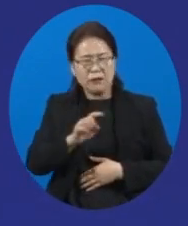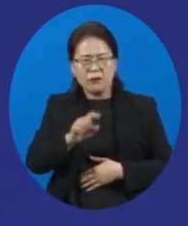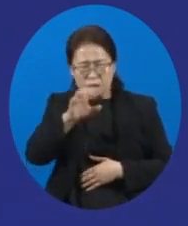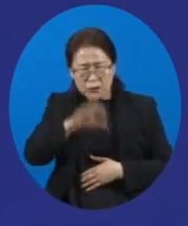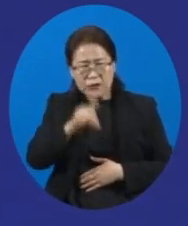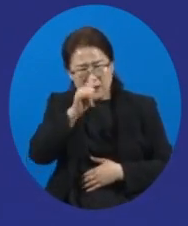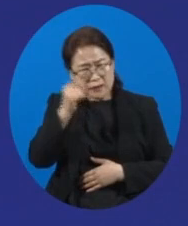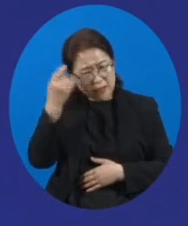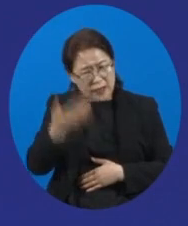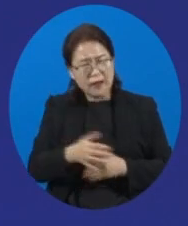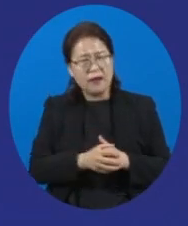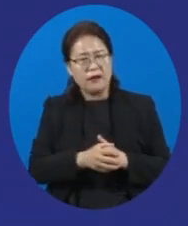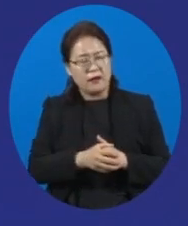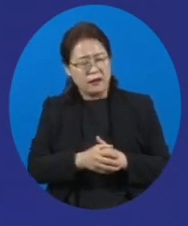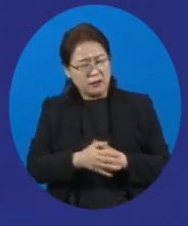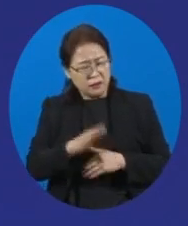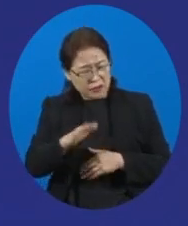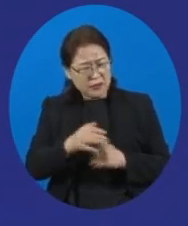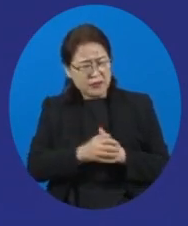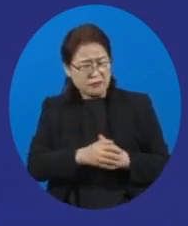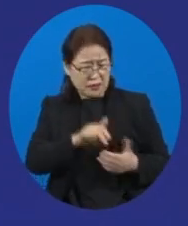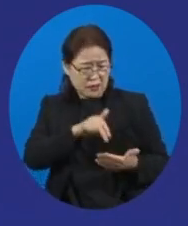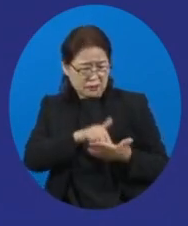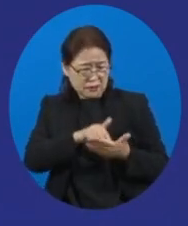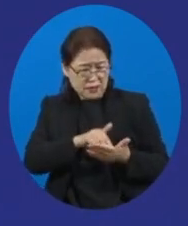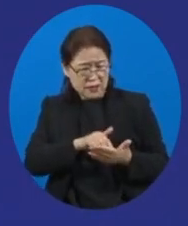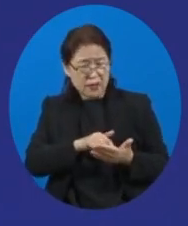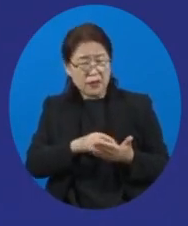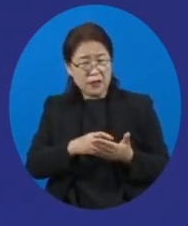네가 지금 처해 있는 너의 상태를 점검해 보라는 거예요.